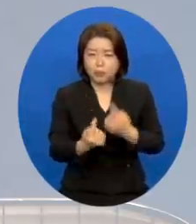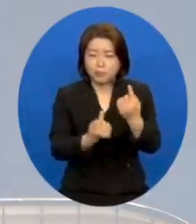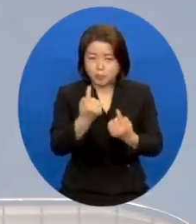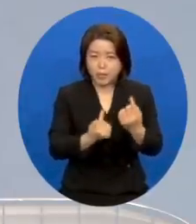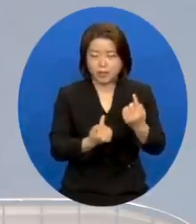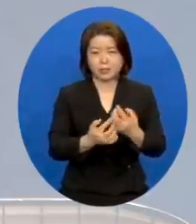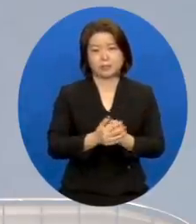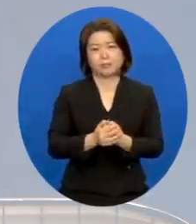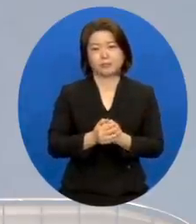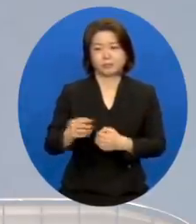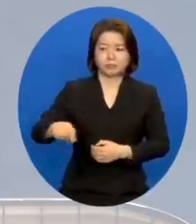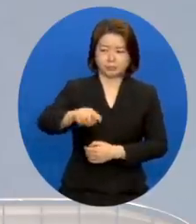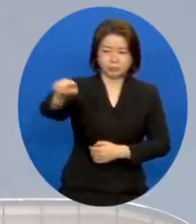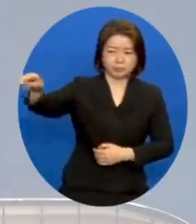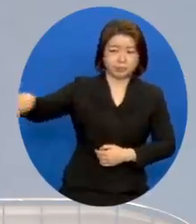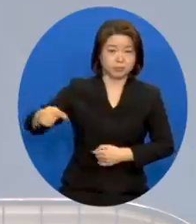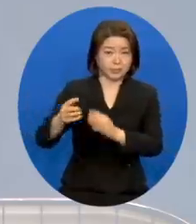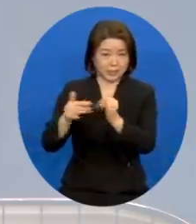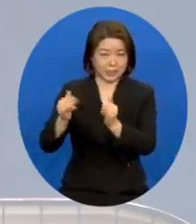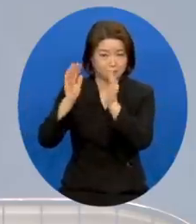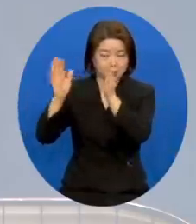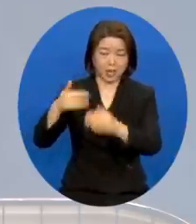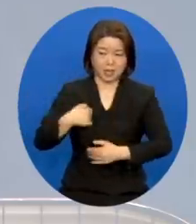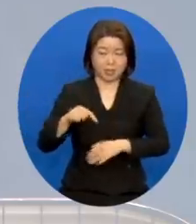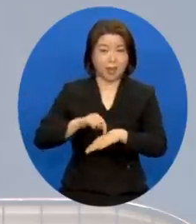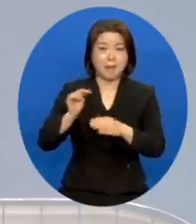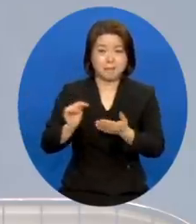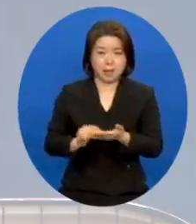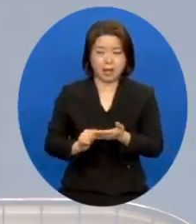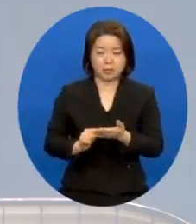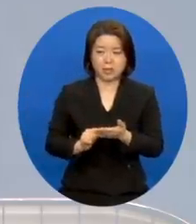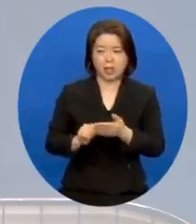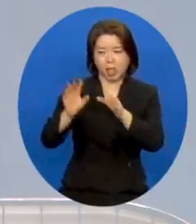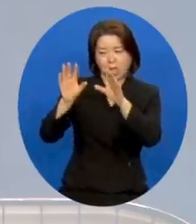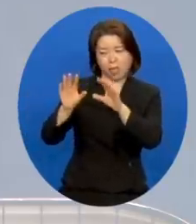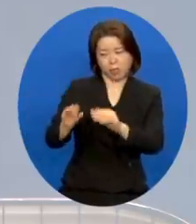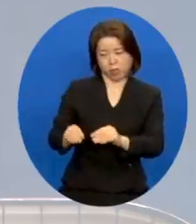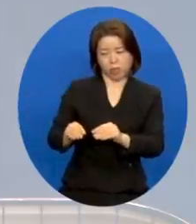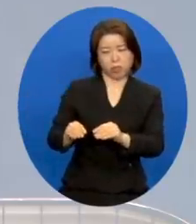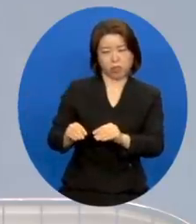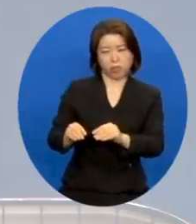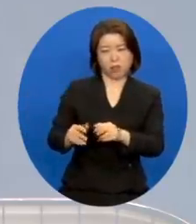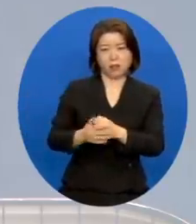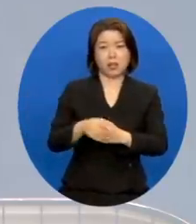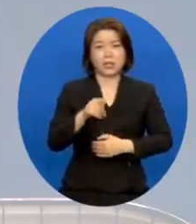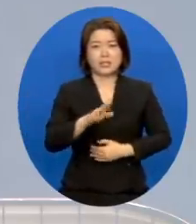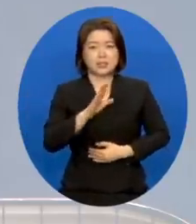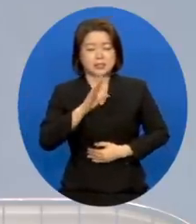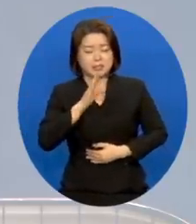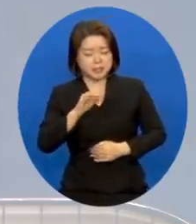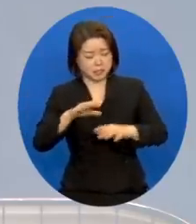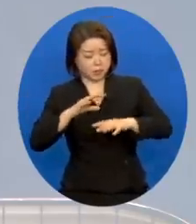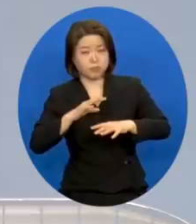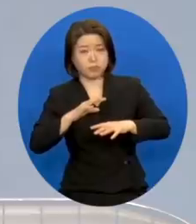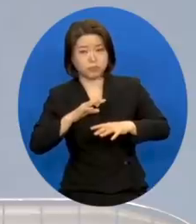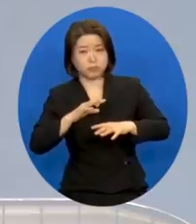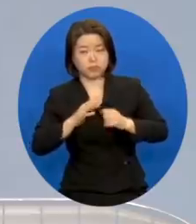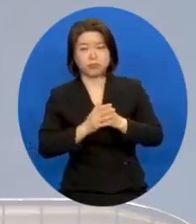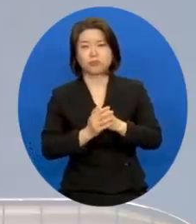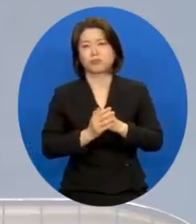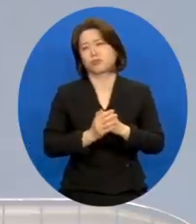그 사람들을 향한 마음이 이렇게 쉬워져 있는걸 이 그 진짜 무서운